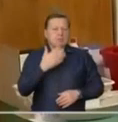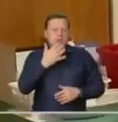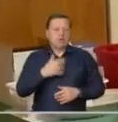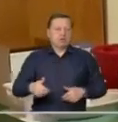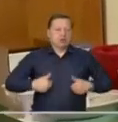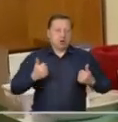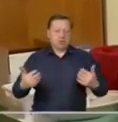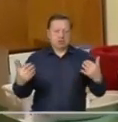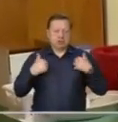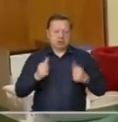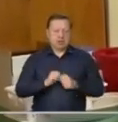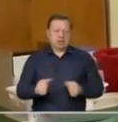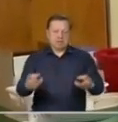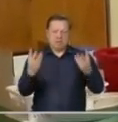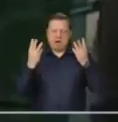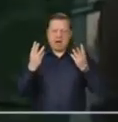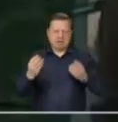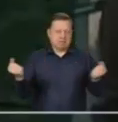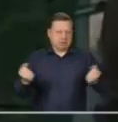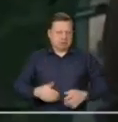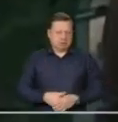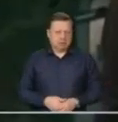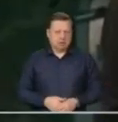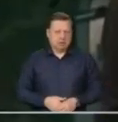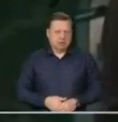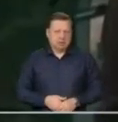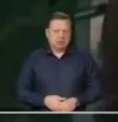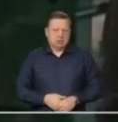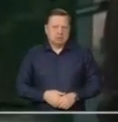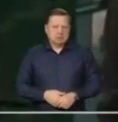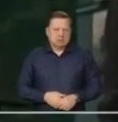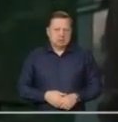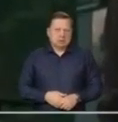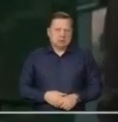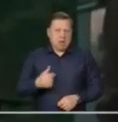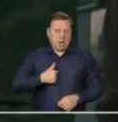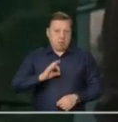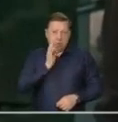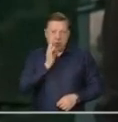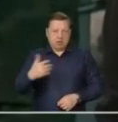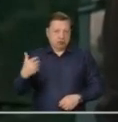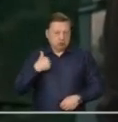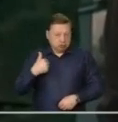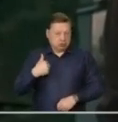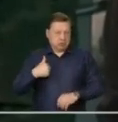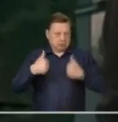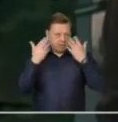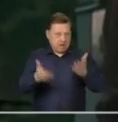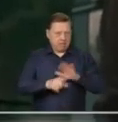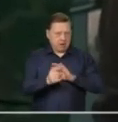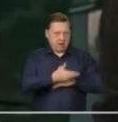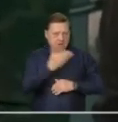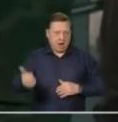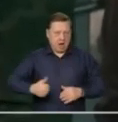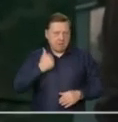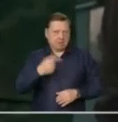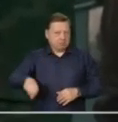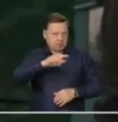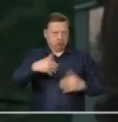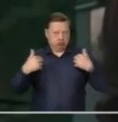życie powinno być wartością nadrzędną. Za was oddałem moi żołnierze życie. Żebyście żyli, żebym